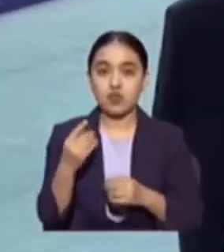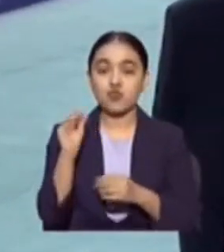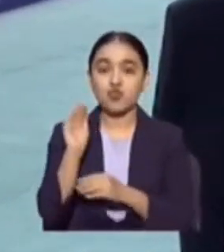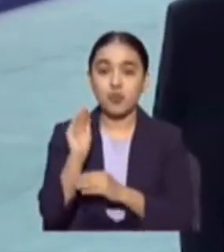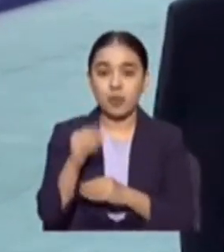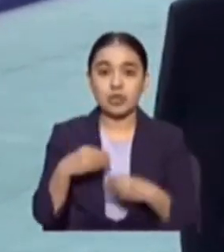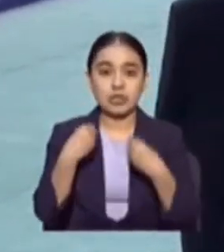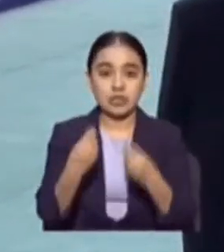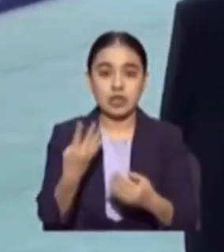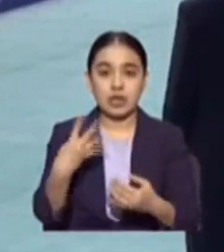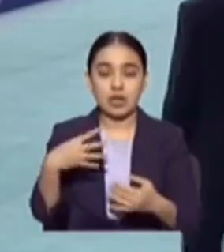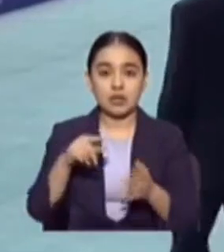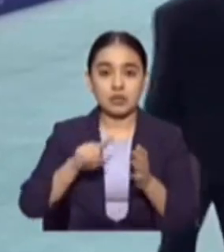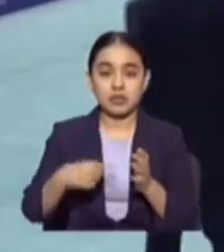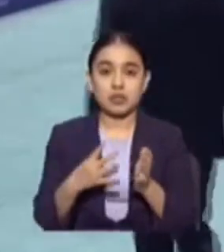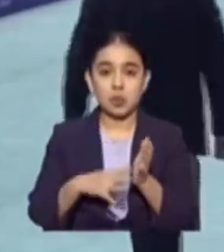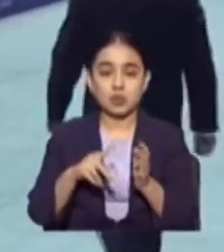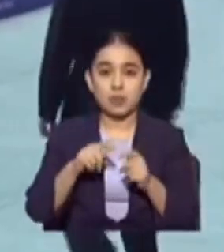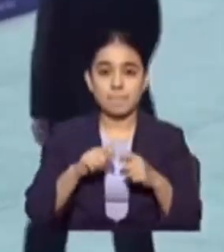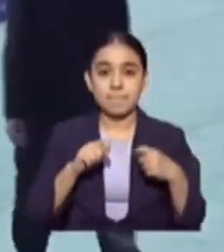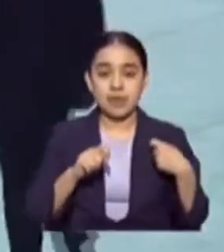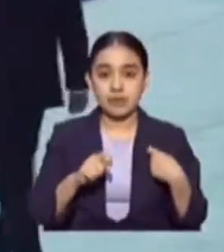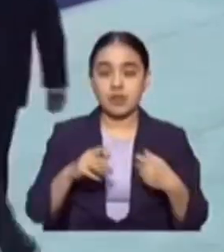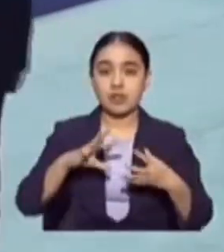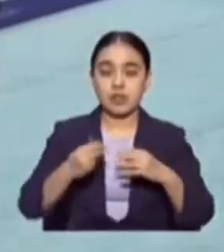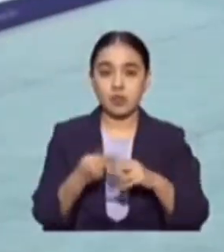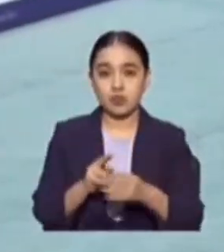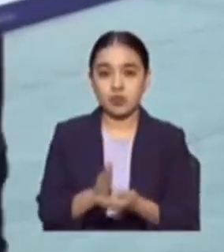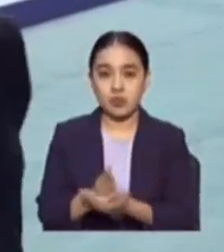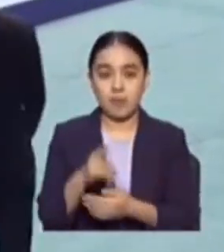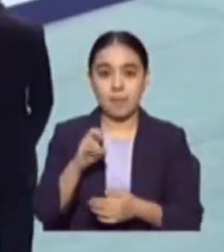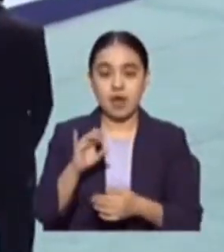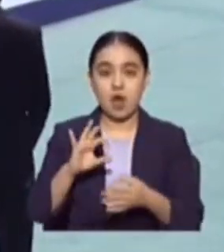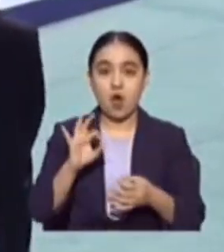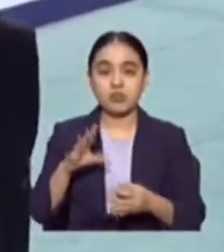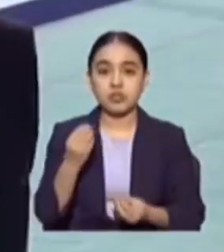chempionlikni taqdim qilgan 40.190 metr natija ushbu yo'nalishda